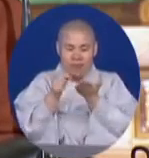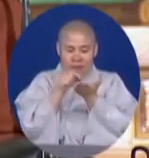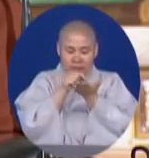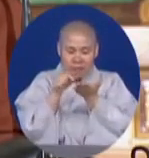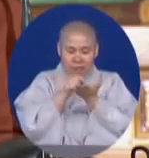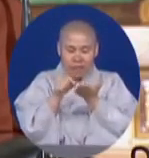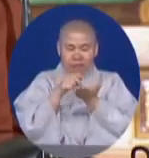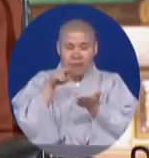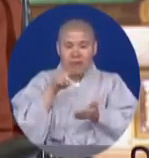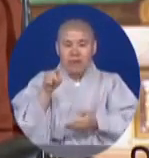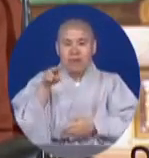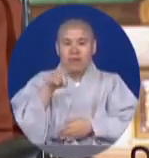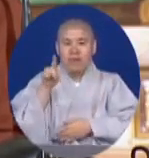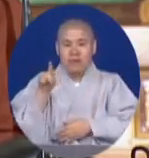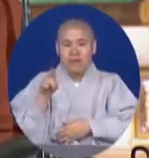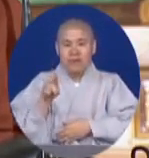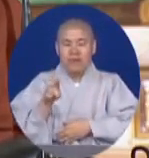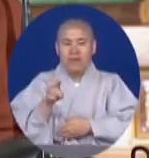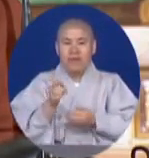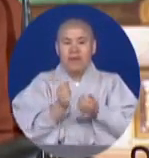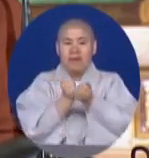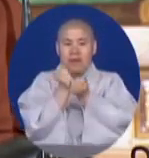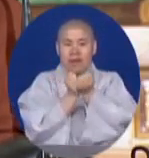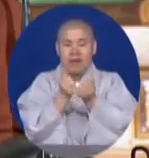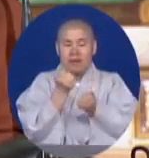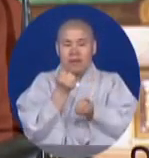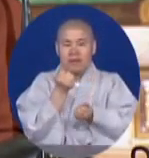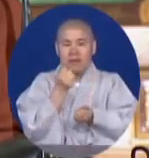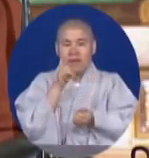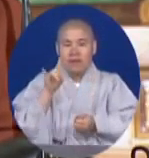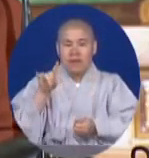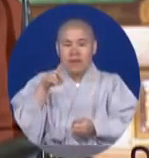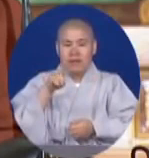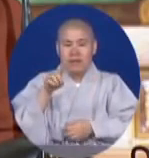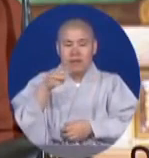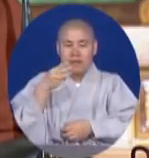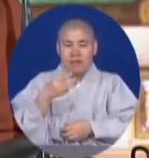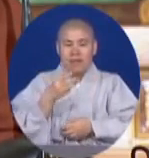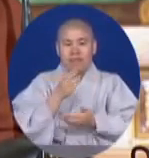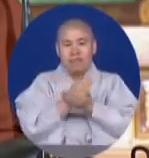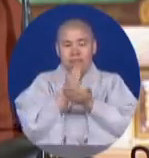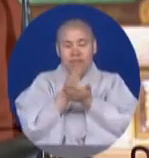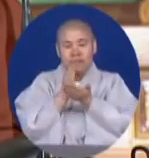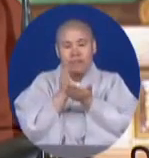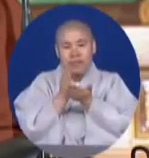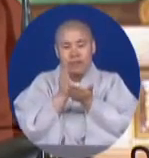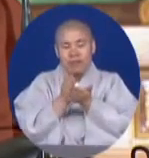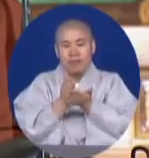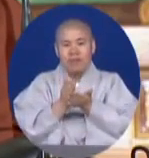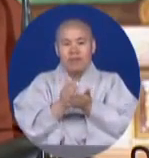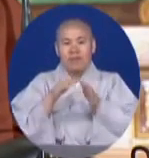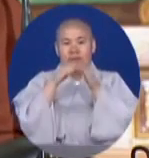서사를 하고 또 이걸 해설을 합니다. 이런 게 전부 이게